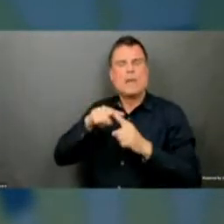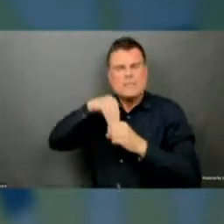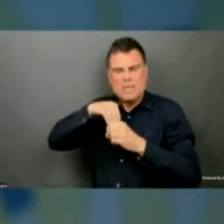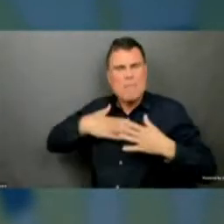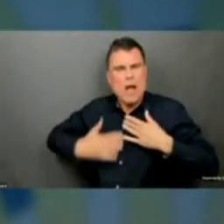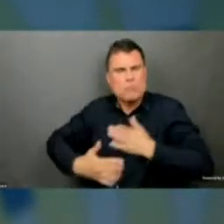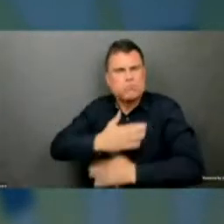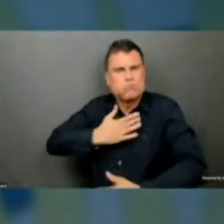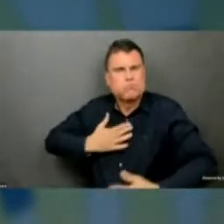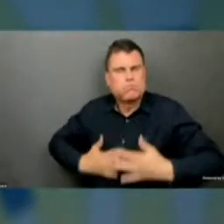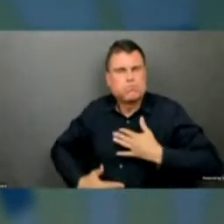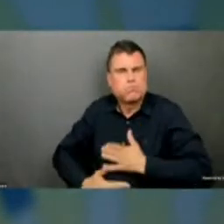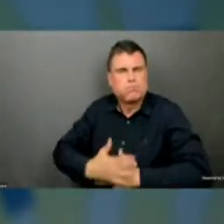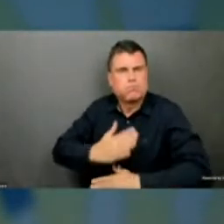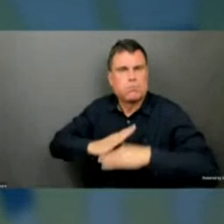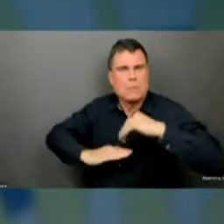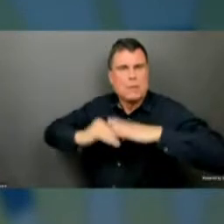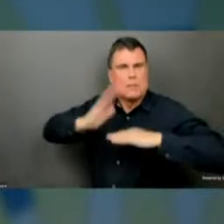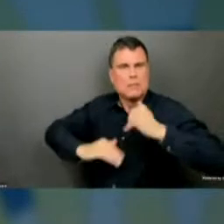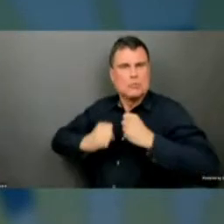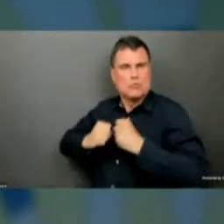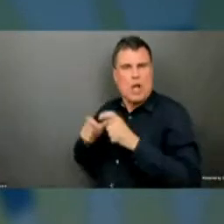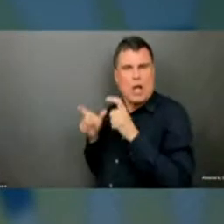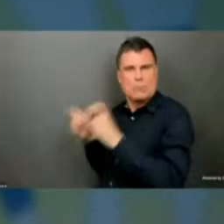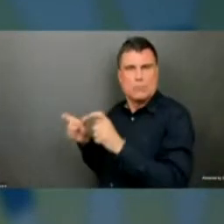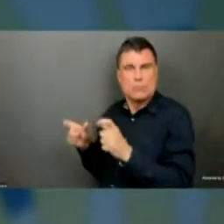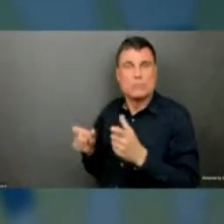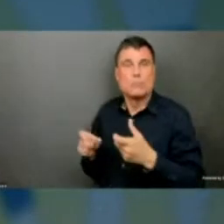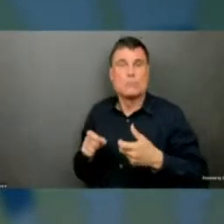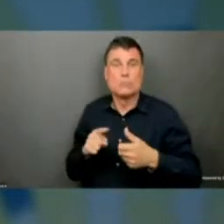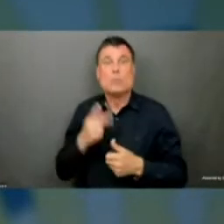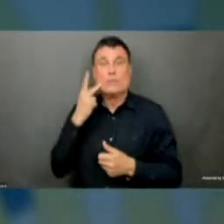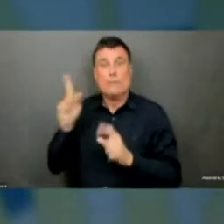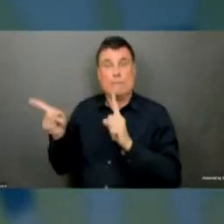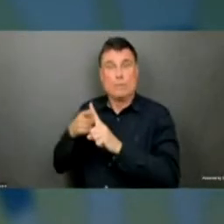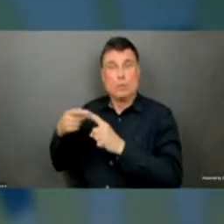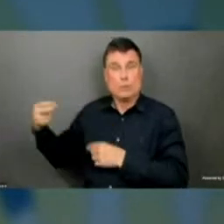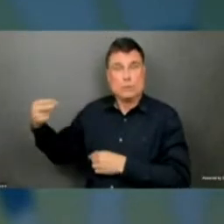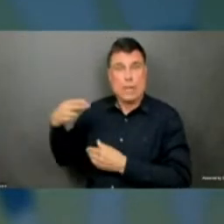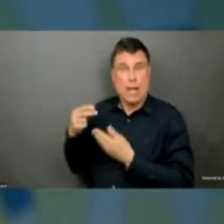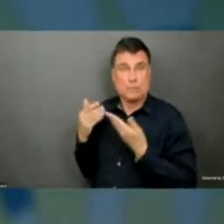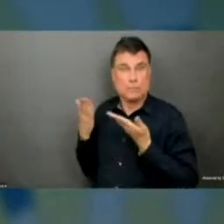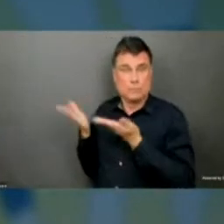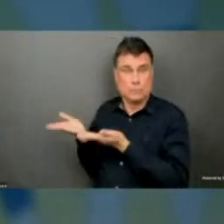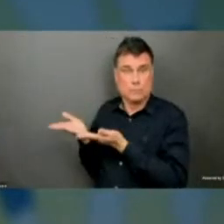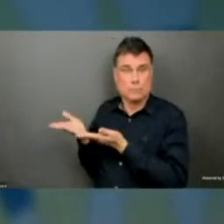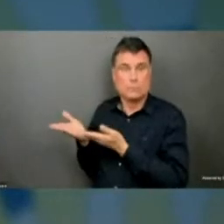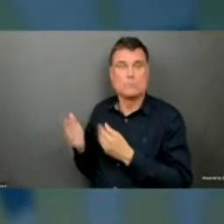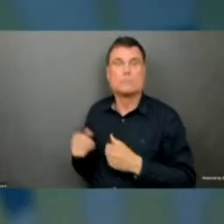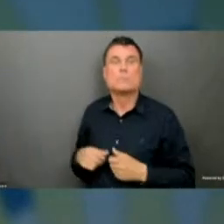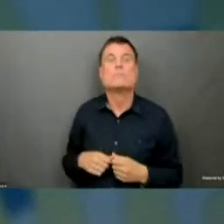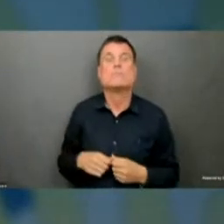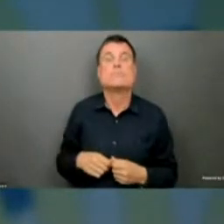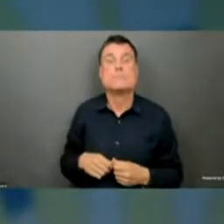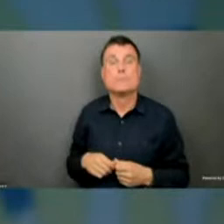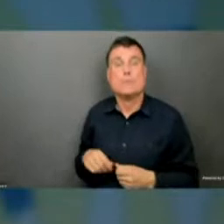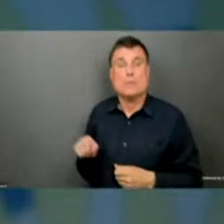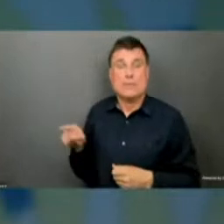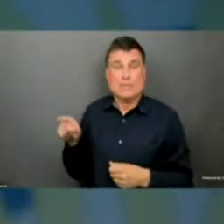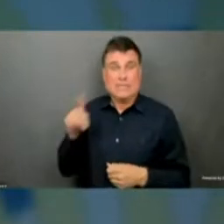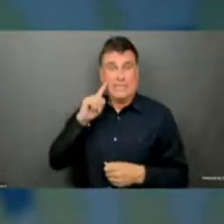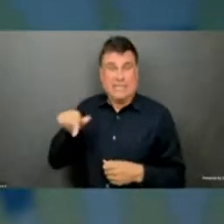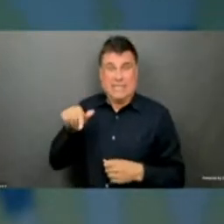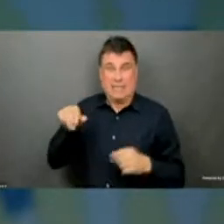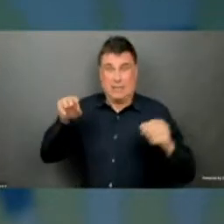78%，21天以上打了第一针的占了1.7%，总数是1340例。那么打了第二